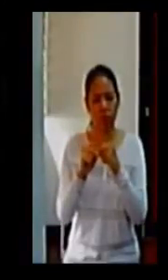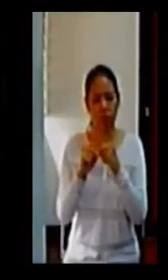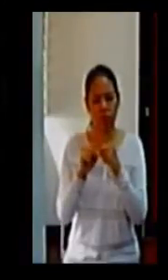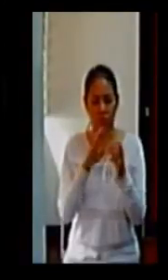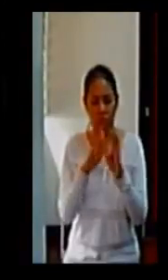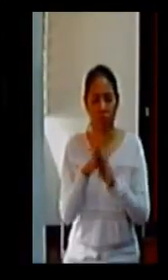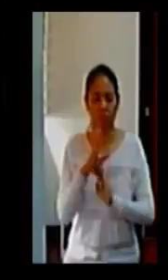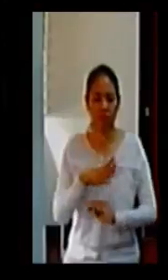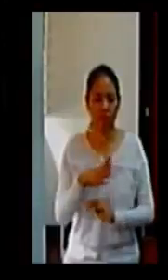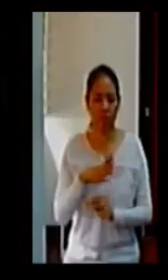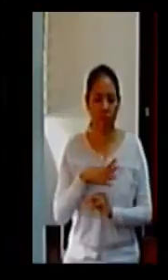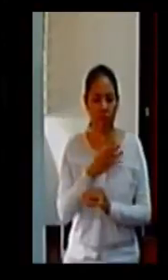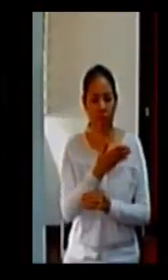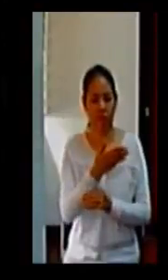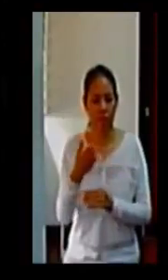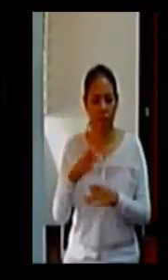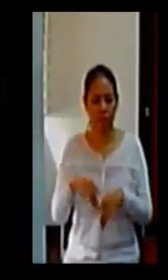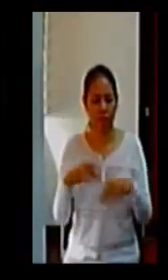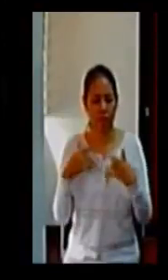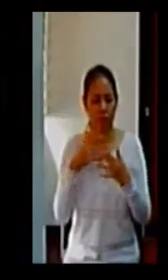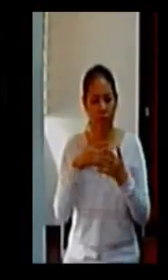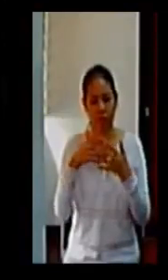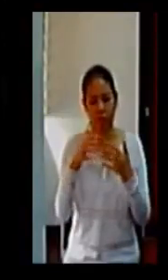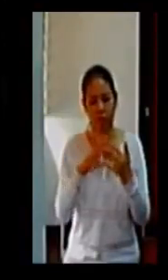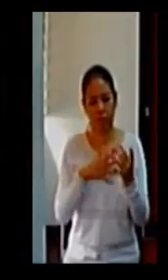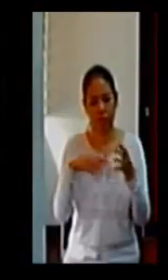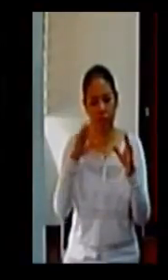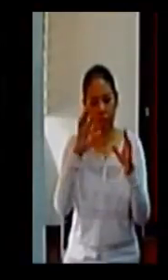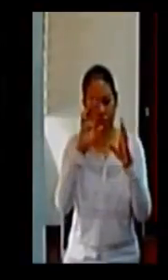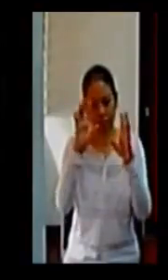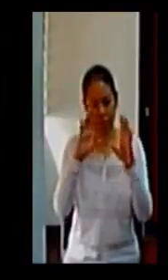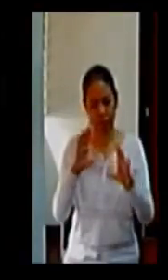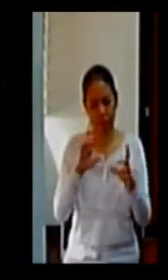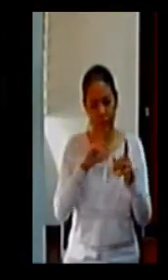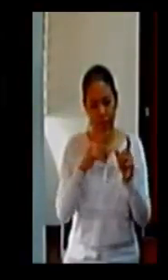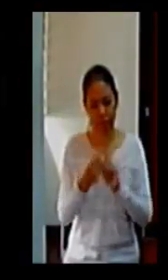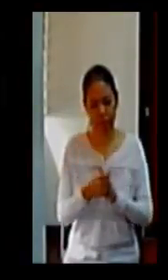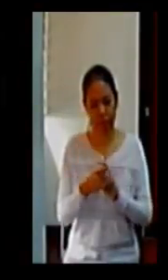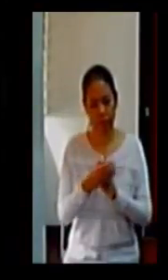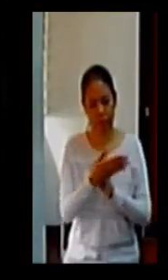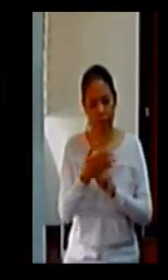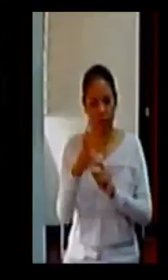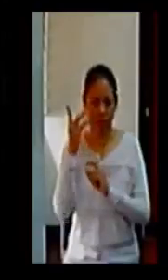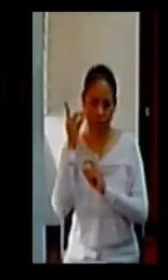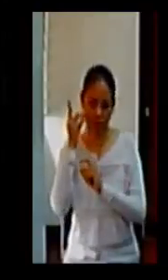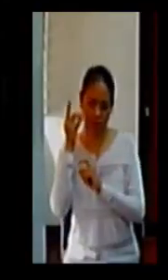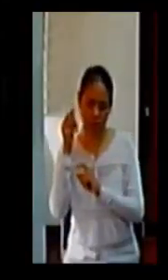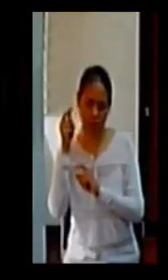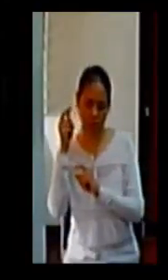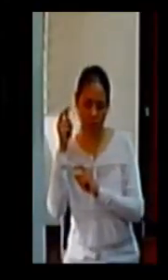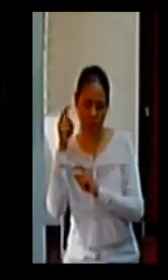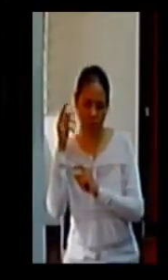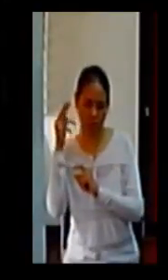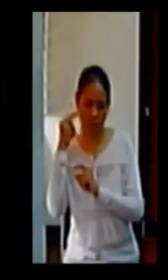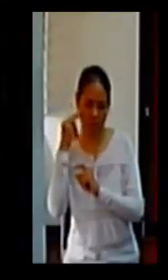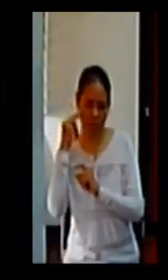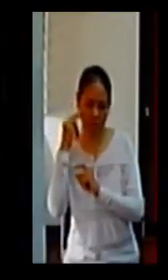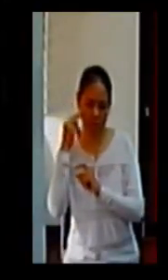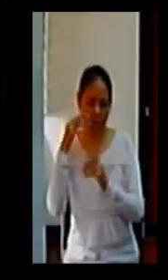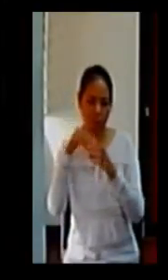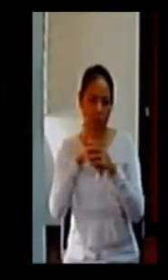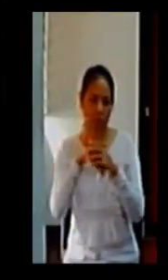panahon? Ang tanong ko naman kay Ginang Dalia Naliu, sa loob ng 24